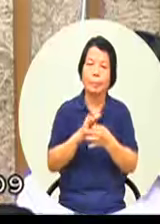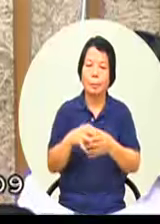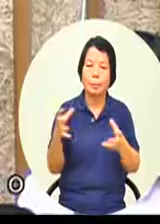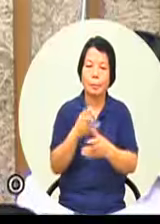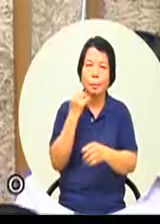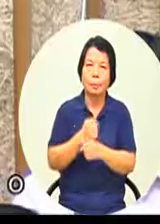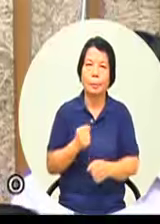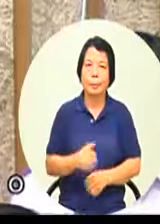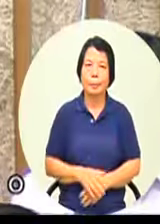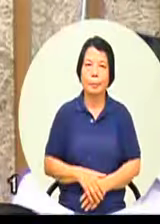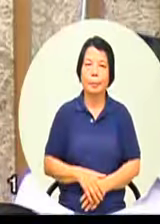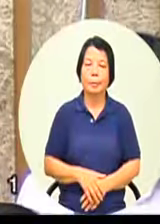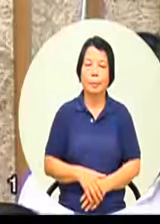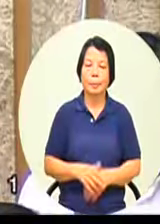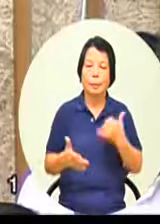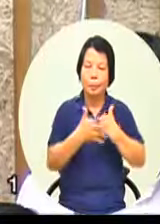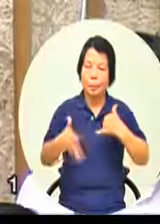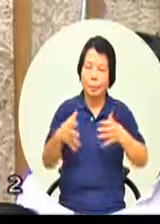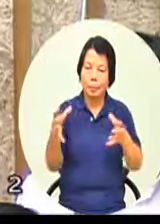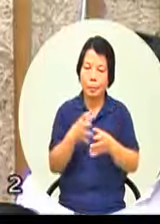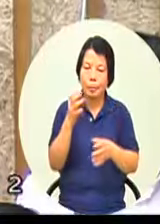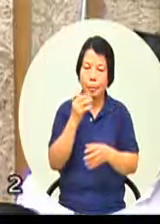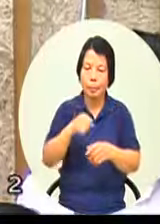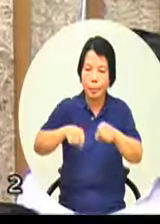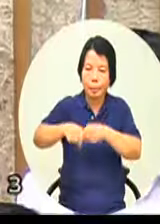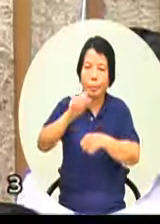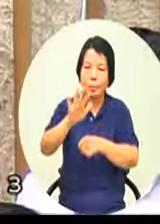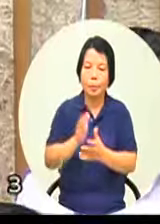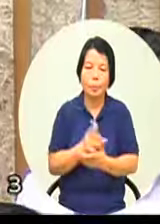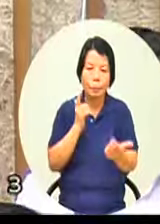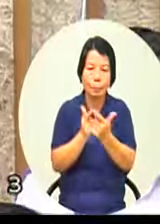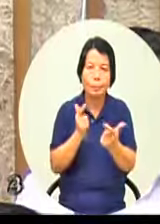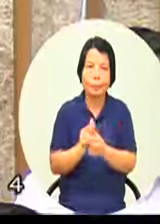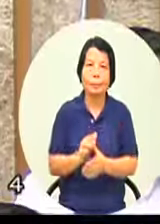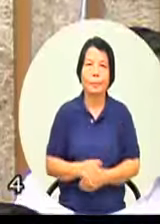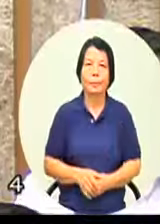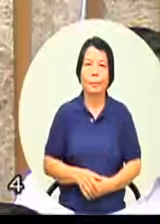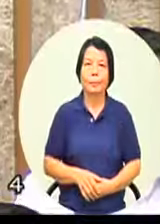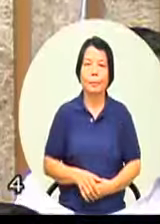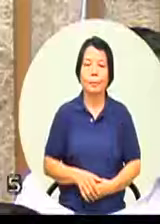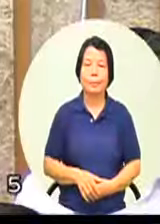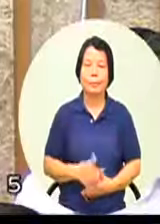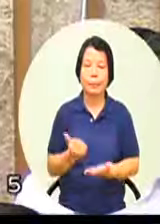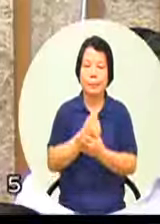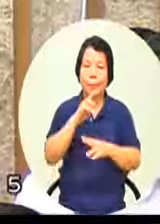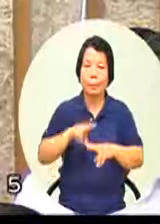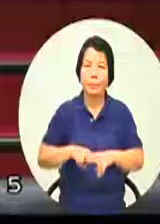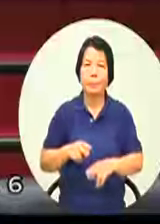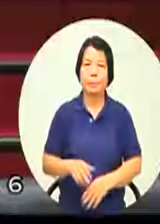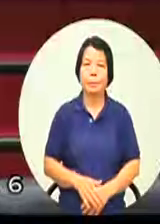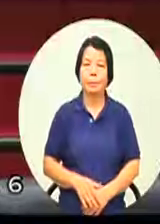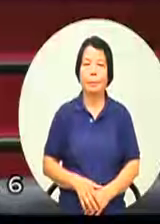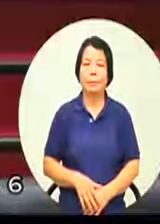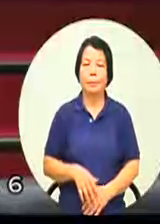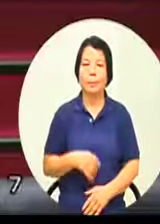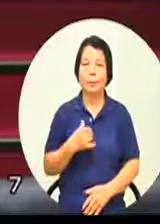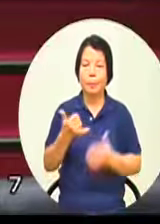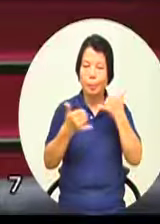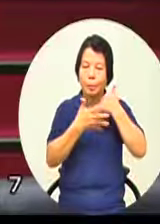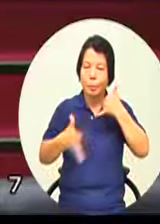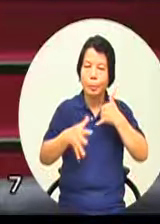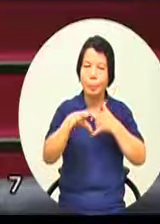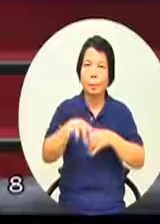想要跟海洋局这边合作的计划，我想我们可以来配合一下。然后 好，请坐。我提到海洋局，就是